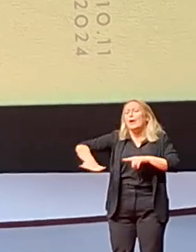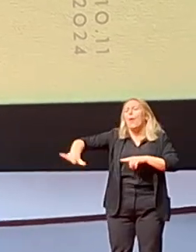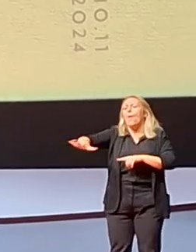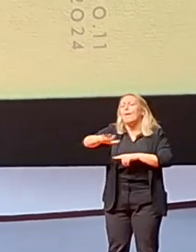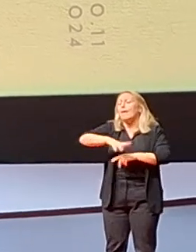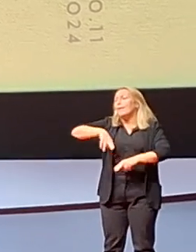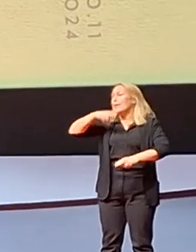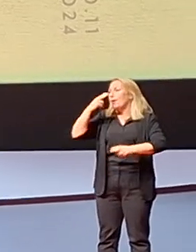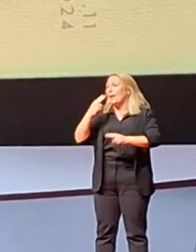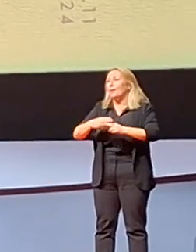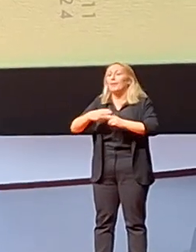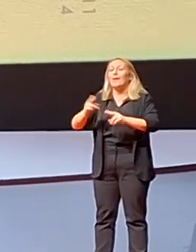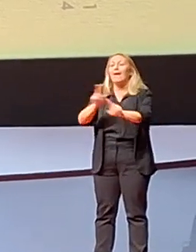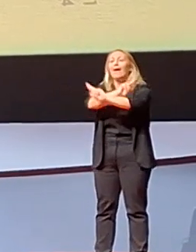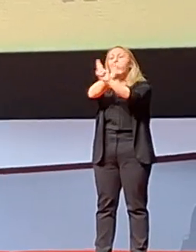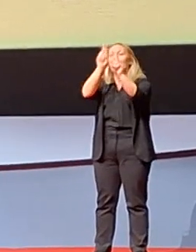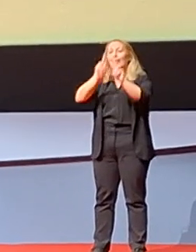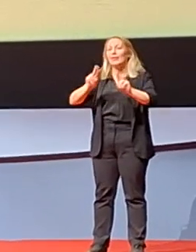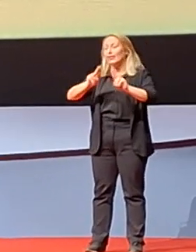μου.